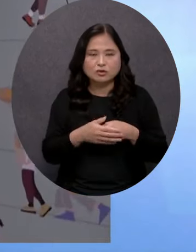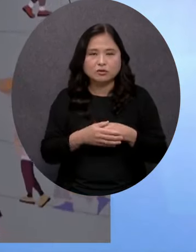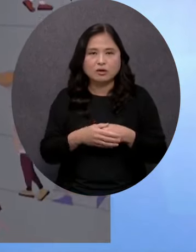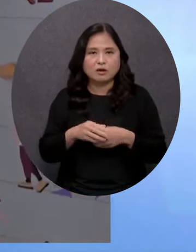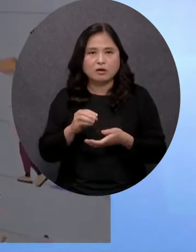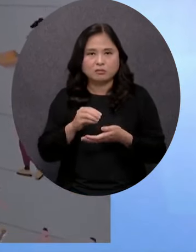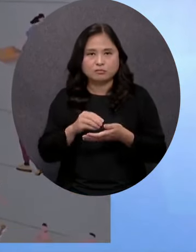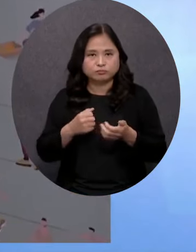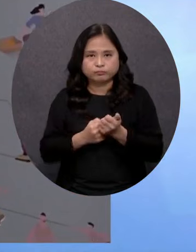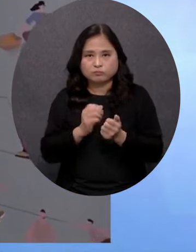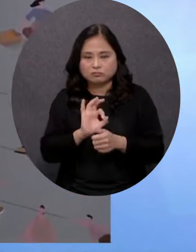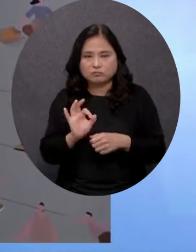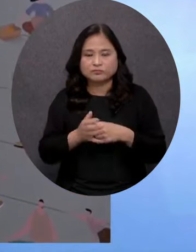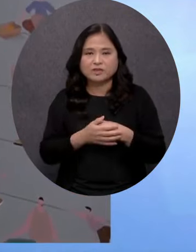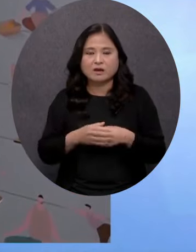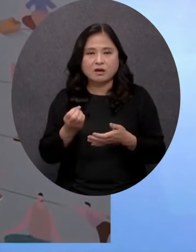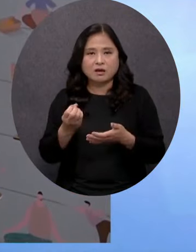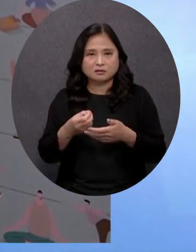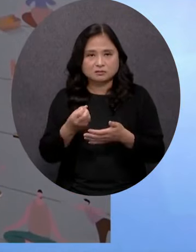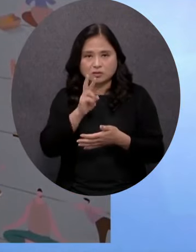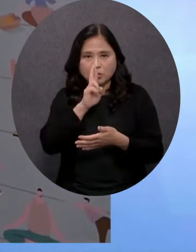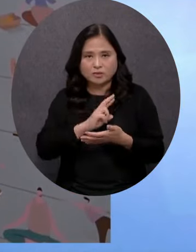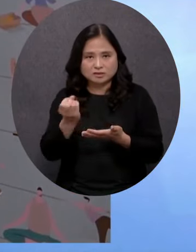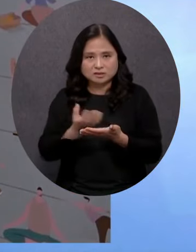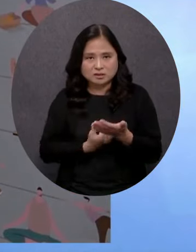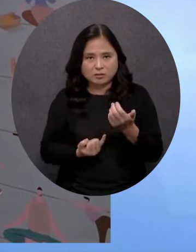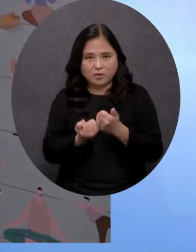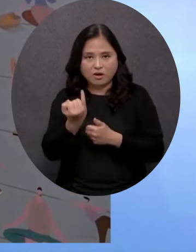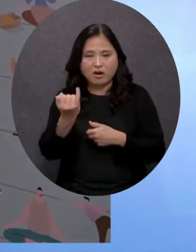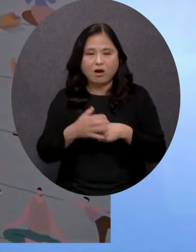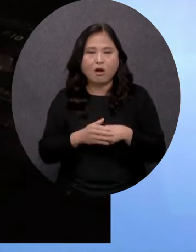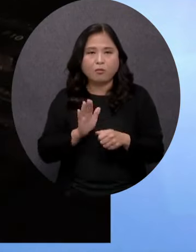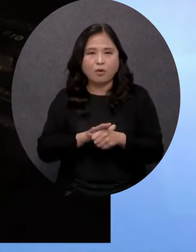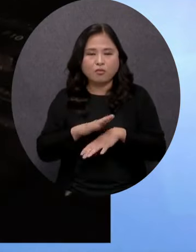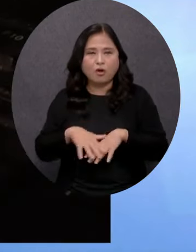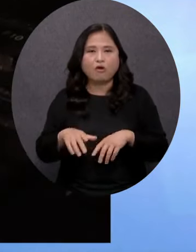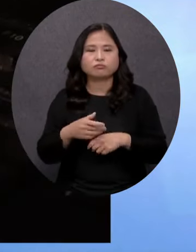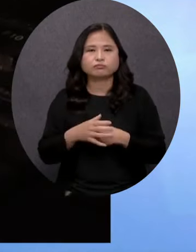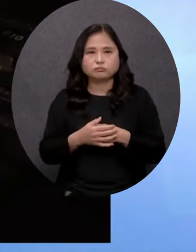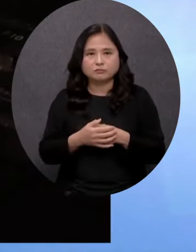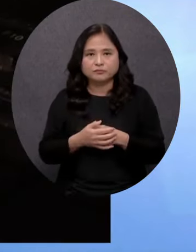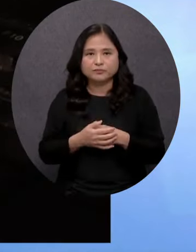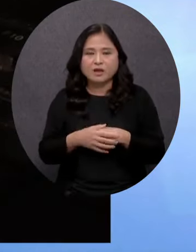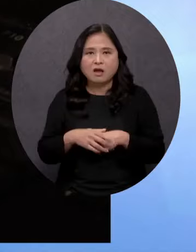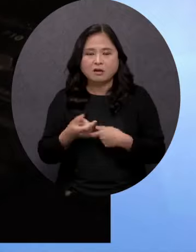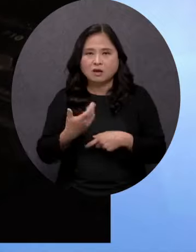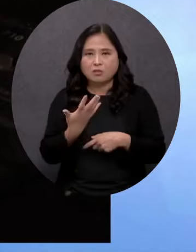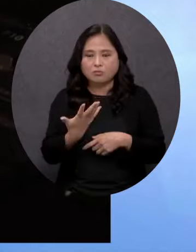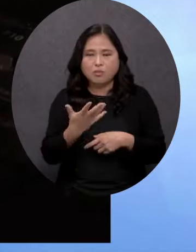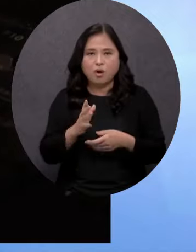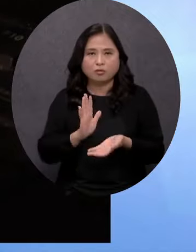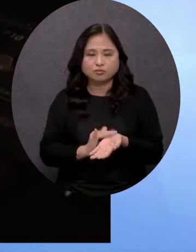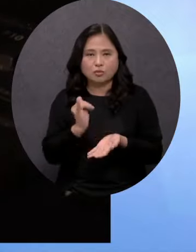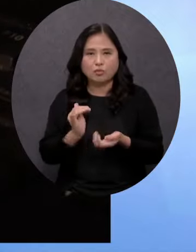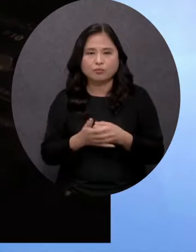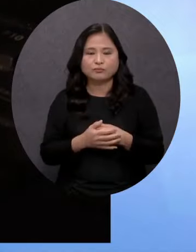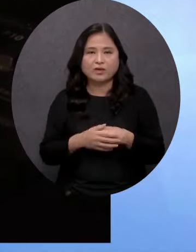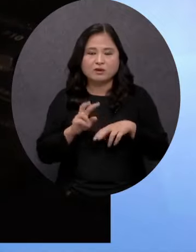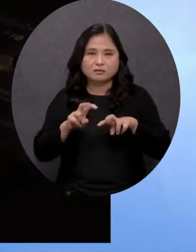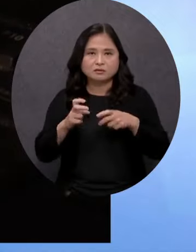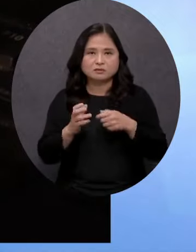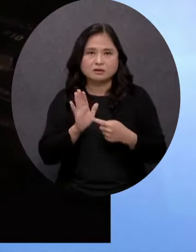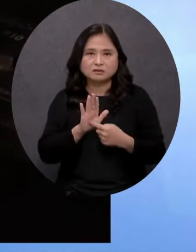反私隐条例下有关个人资料保安的规定。公署认为事件由5项缺失导致。调查显示，